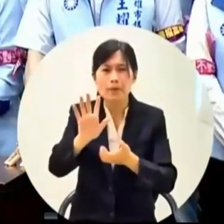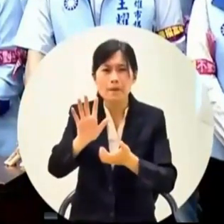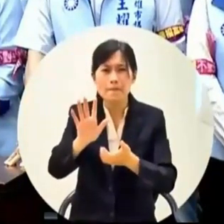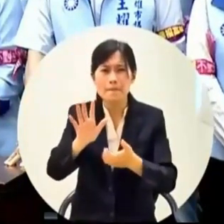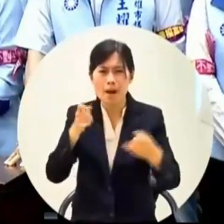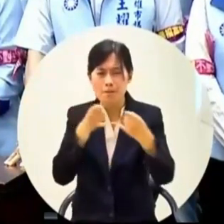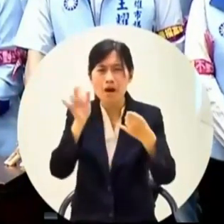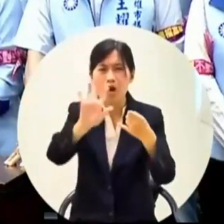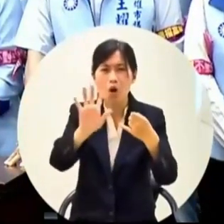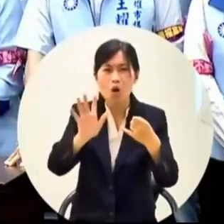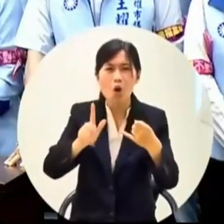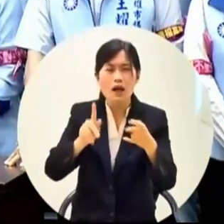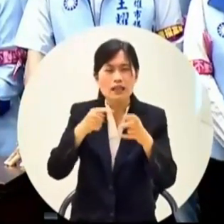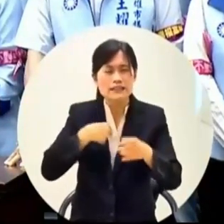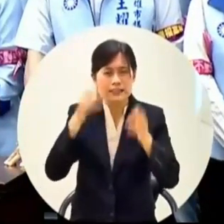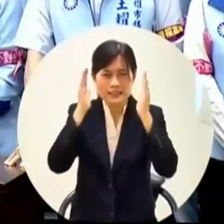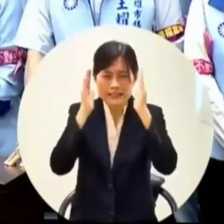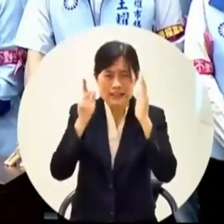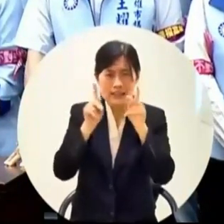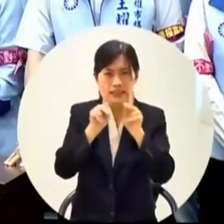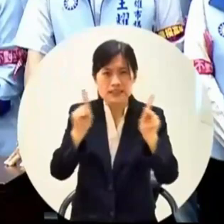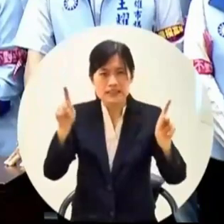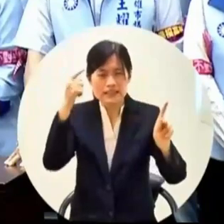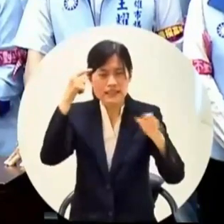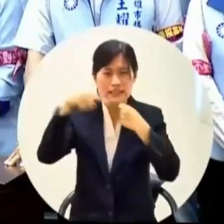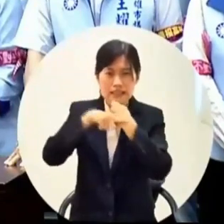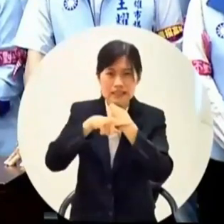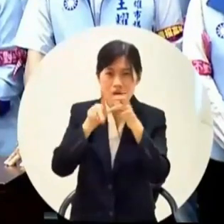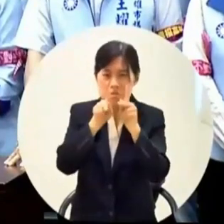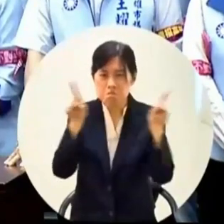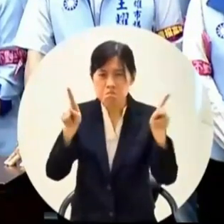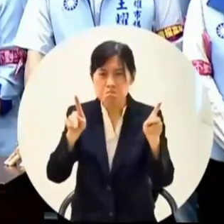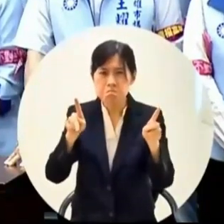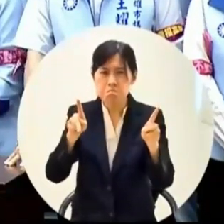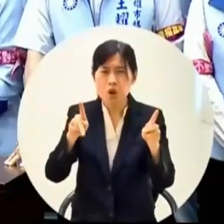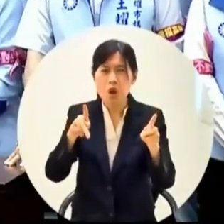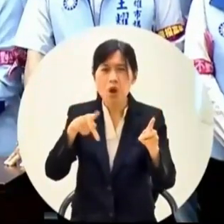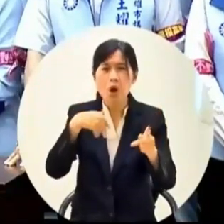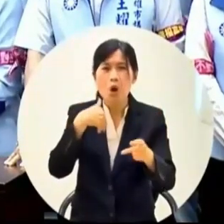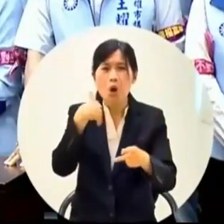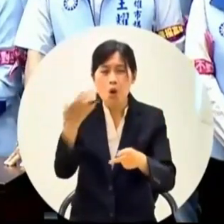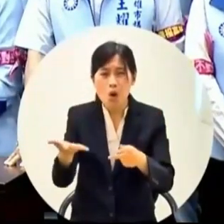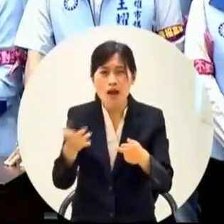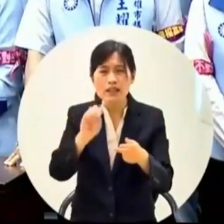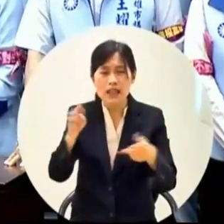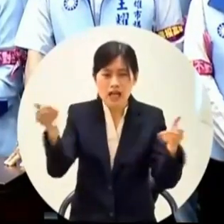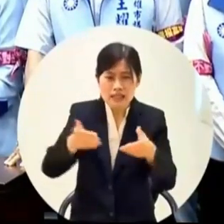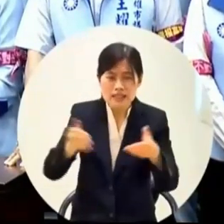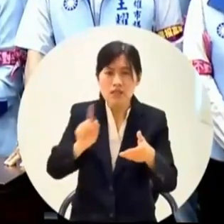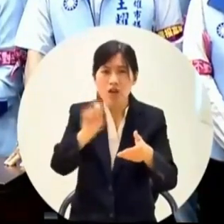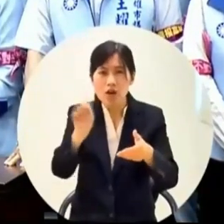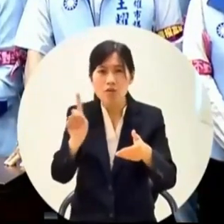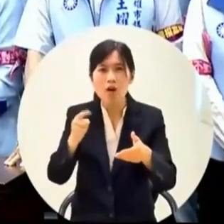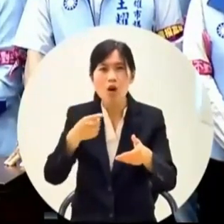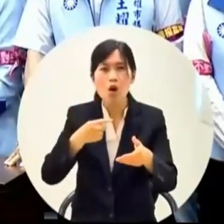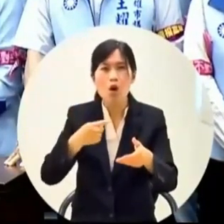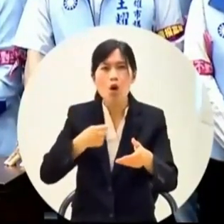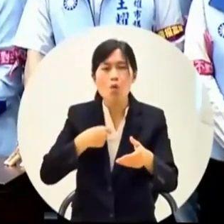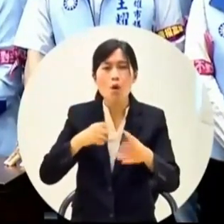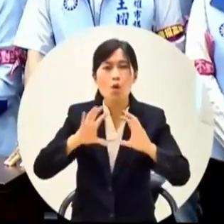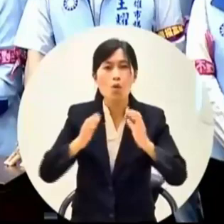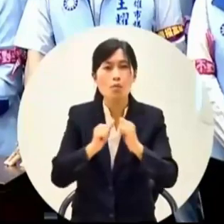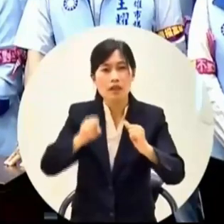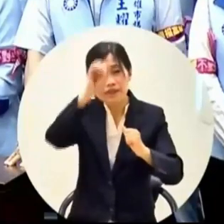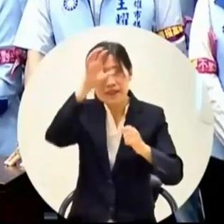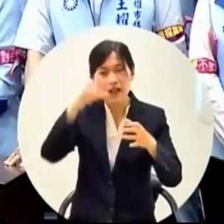债怎么还，我们高雄市的未来要怎么去建设努力，我刚才这是最重要的。那我们国民党团也在这边也